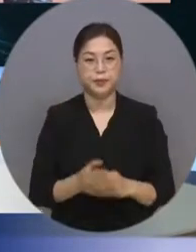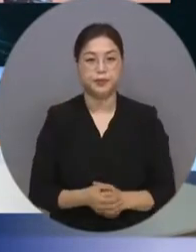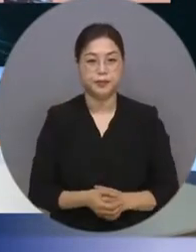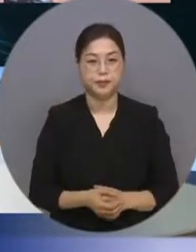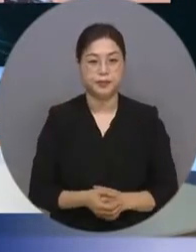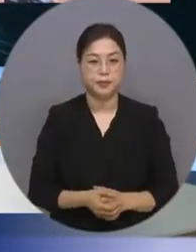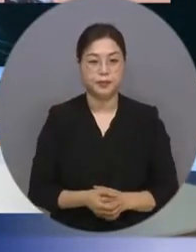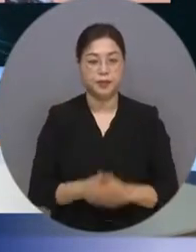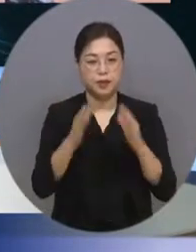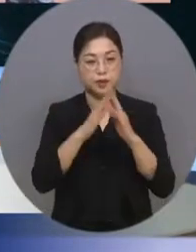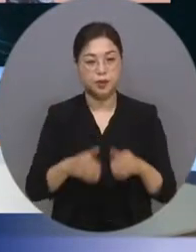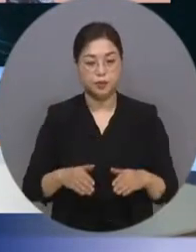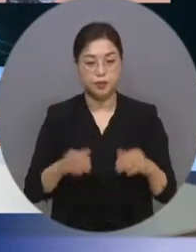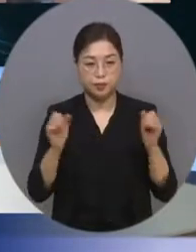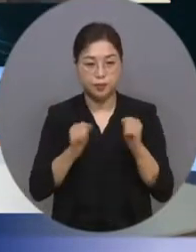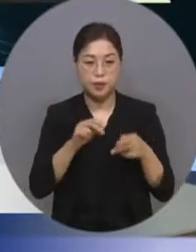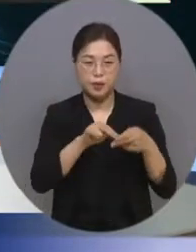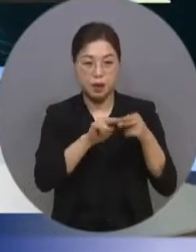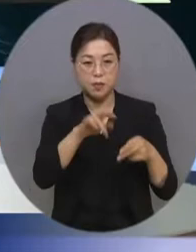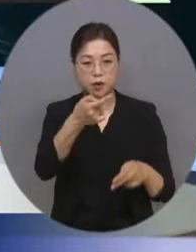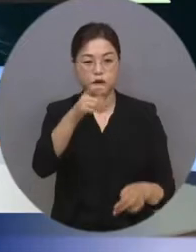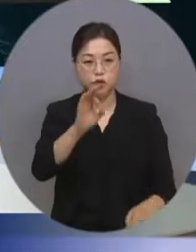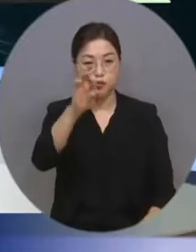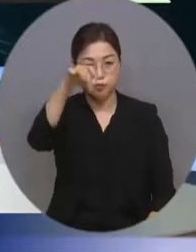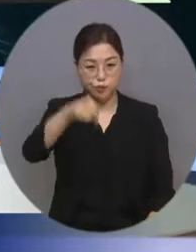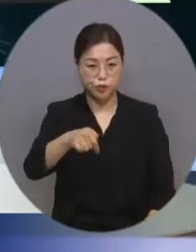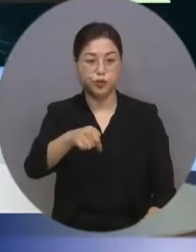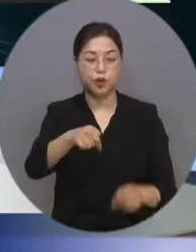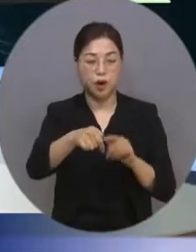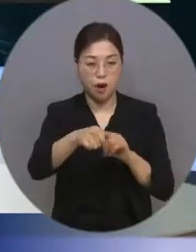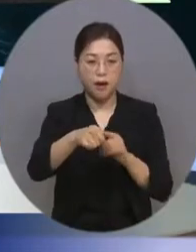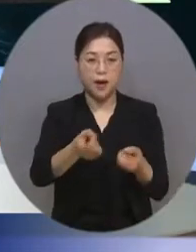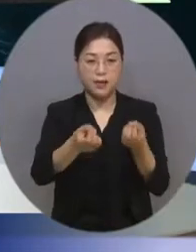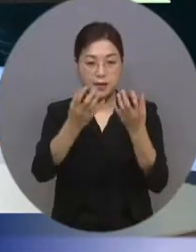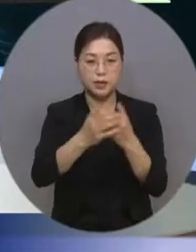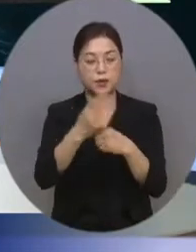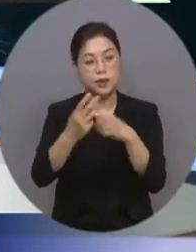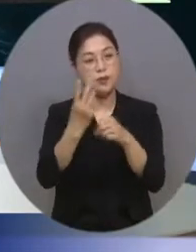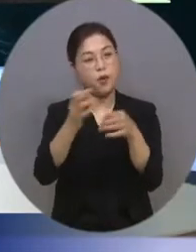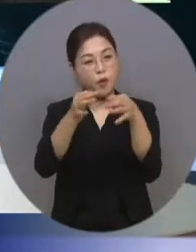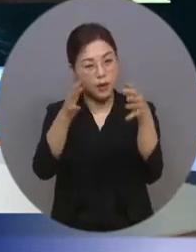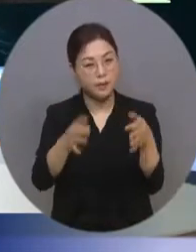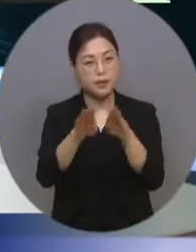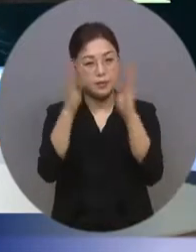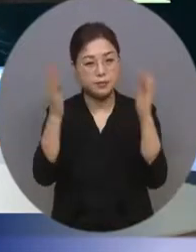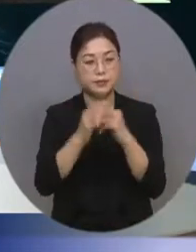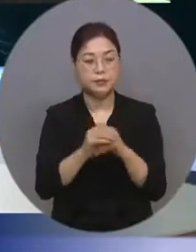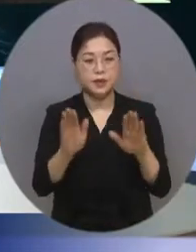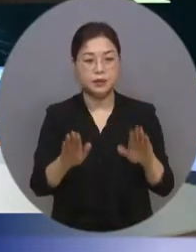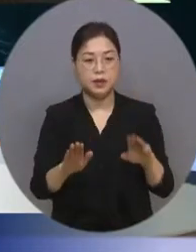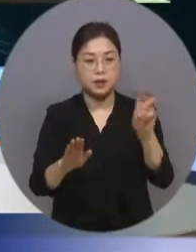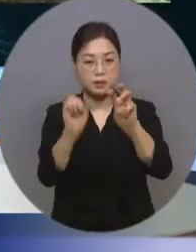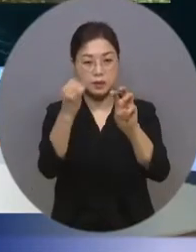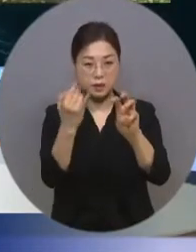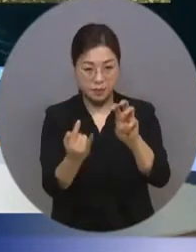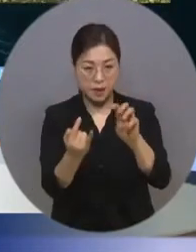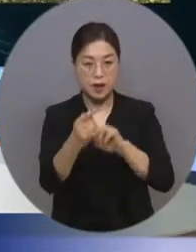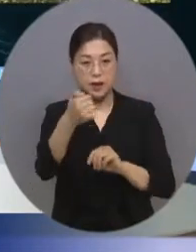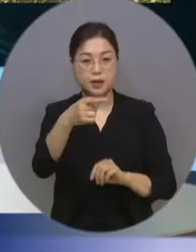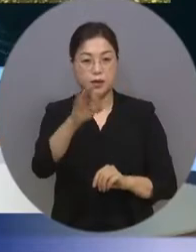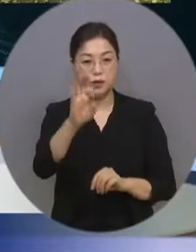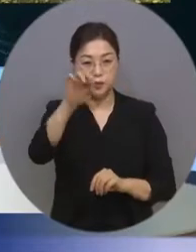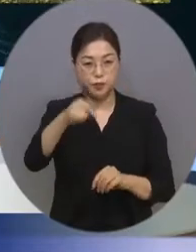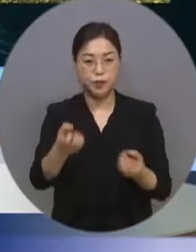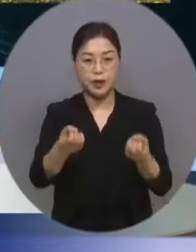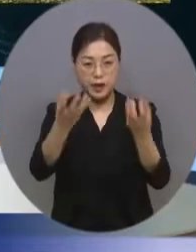전북 남원 흥부제도 3년만에 우리 곁으로 다시 찾아왔는데요 제 30회를 맞은 흥부제 소식을